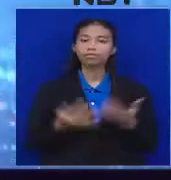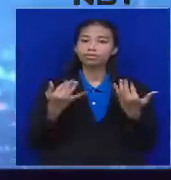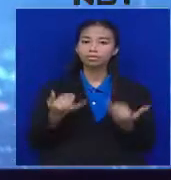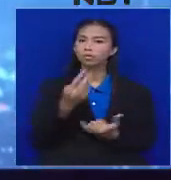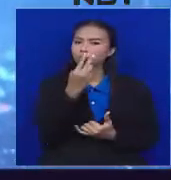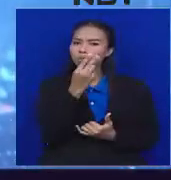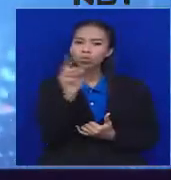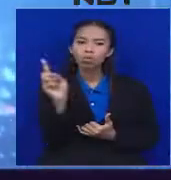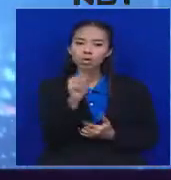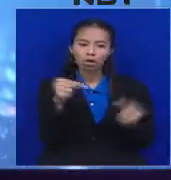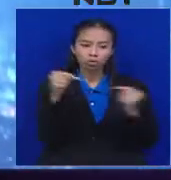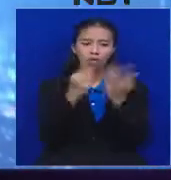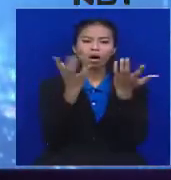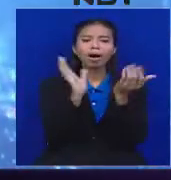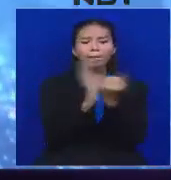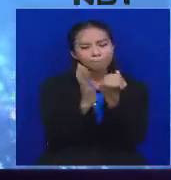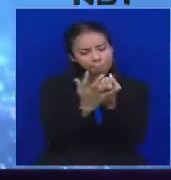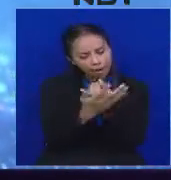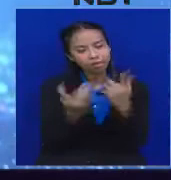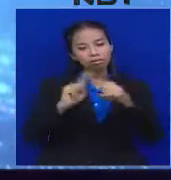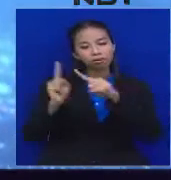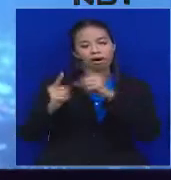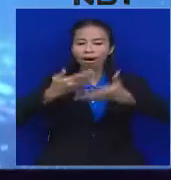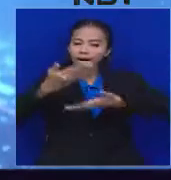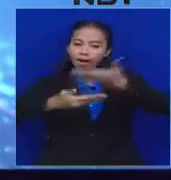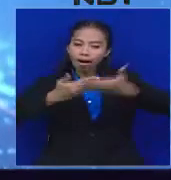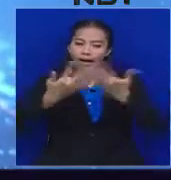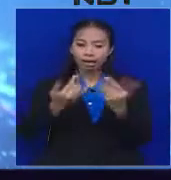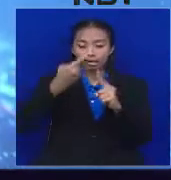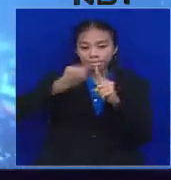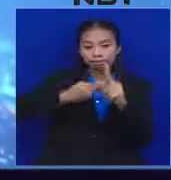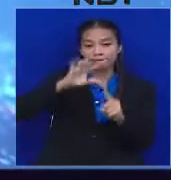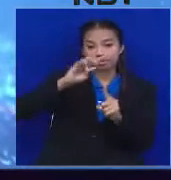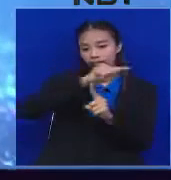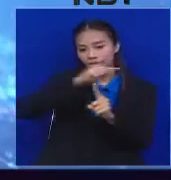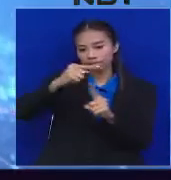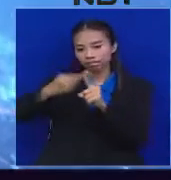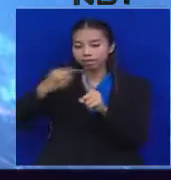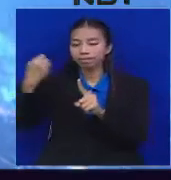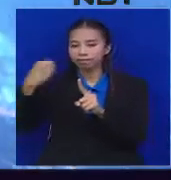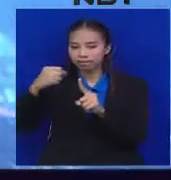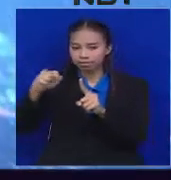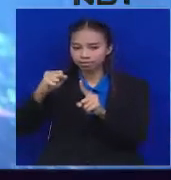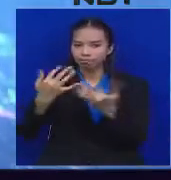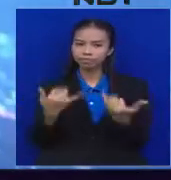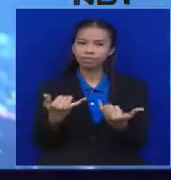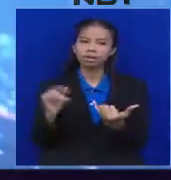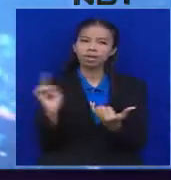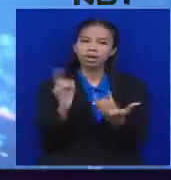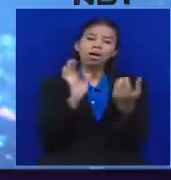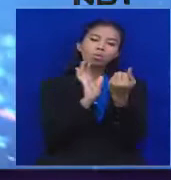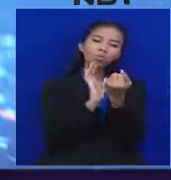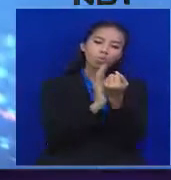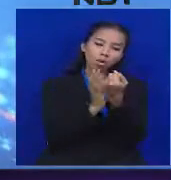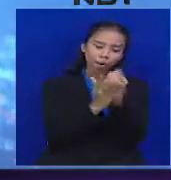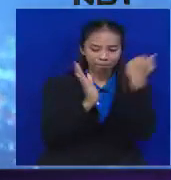ไปดูเรื่องของราคาพืชผลทางการเกษตรกันบ้างนะคะในช่วงตั้งแต่เดือนกรกฎาคมไปจนถึงตุลาคมนี้จะเป็นช่วงที่ผลไ